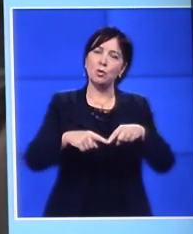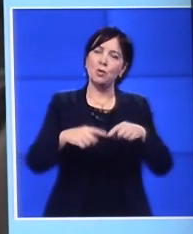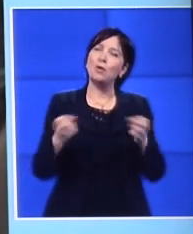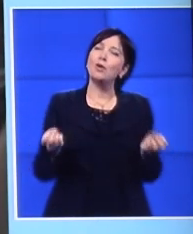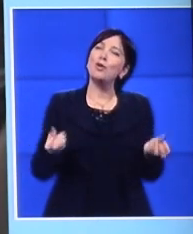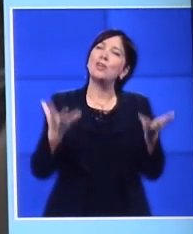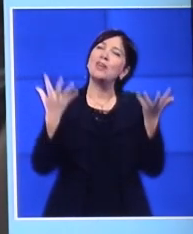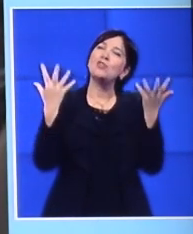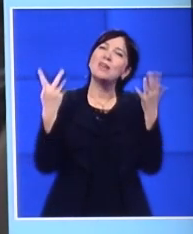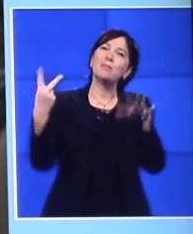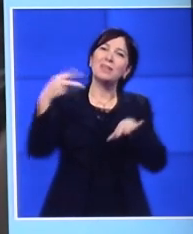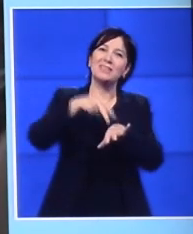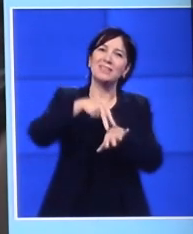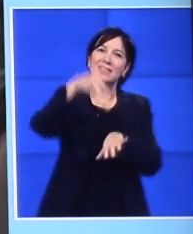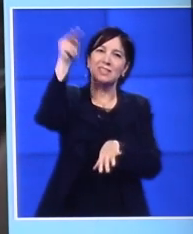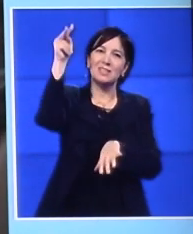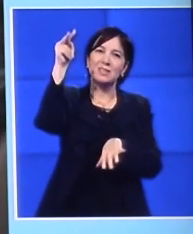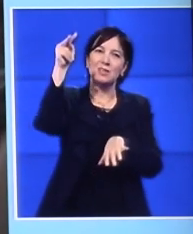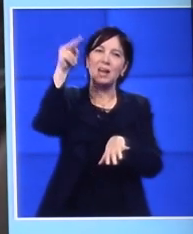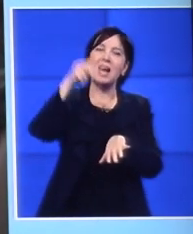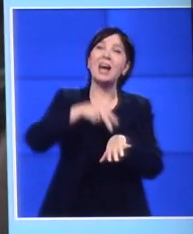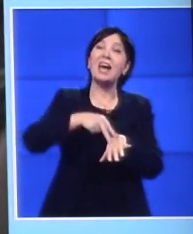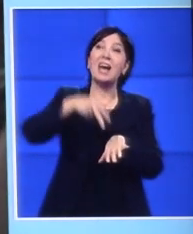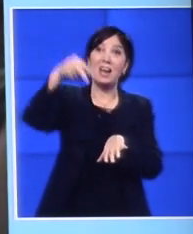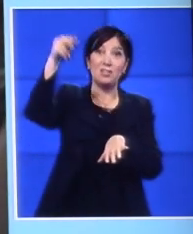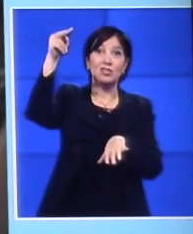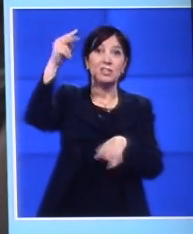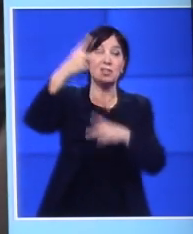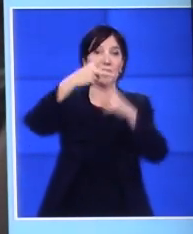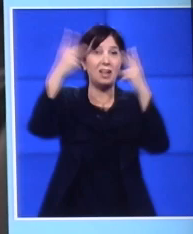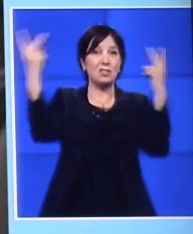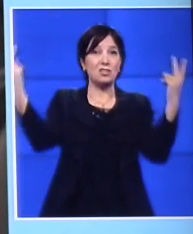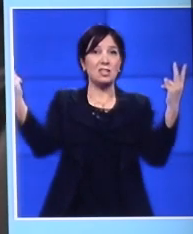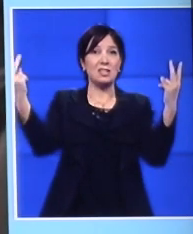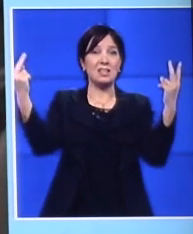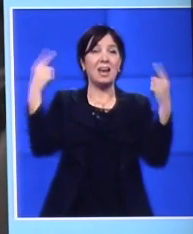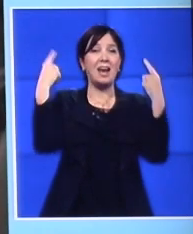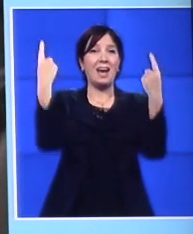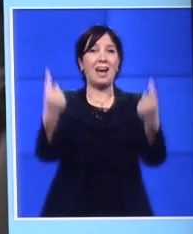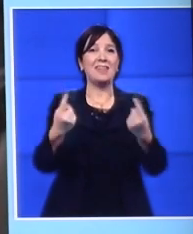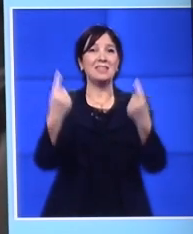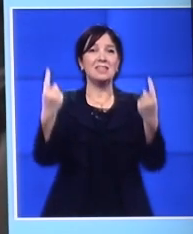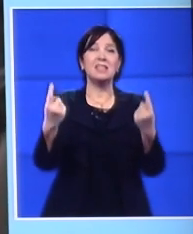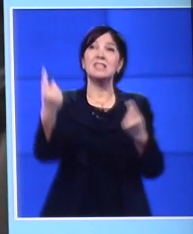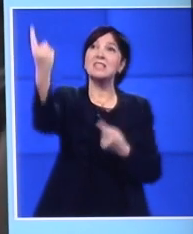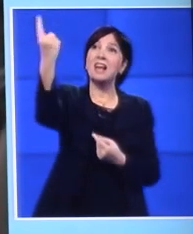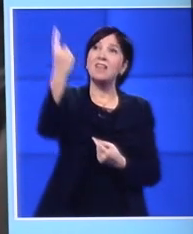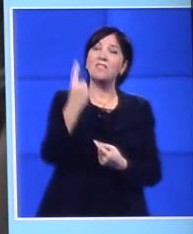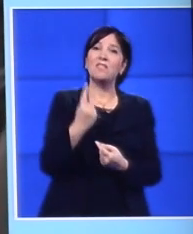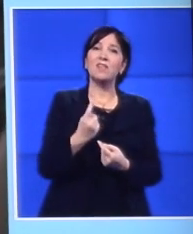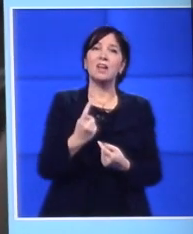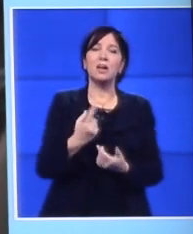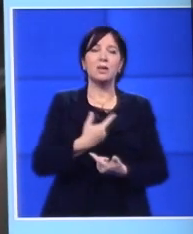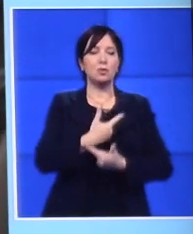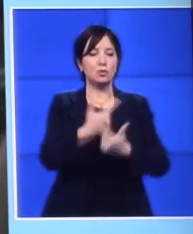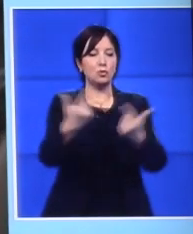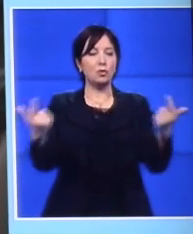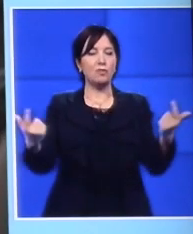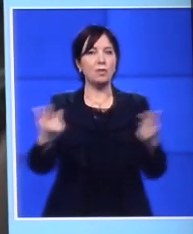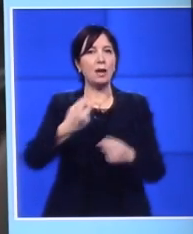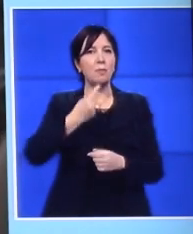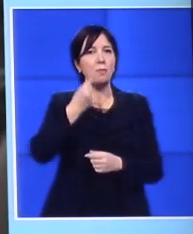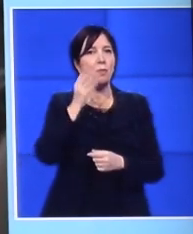gloriosamente risorto e ascesso al cielo, nell'attesa della sua venuta, ti offriamo,